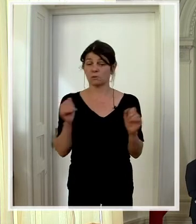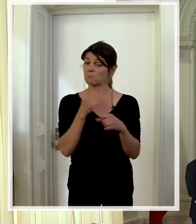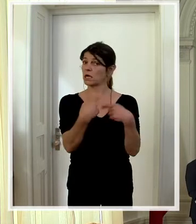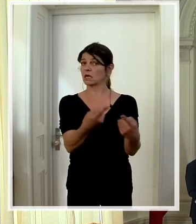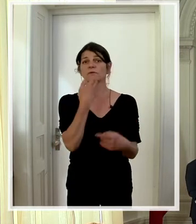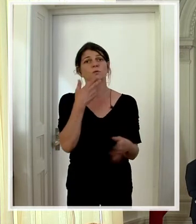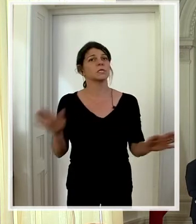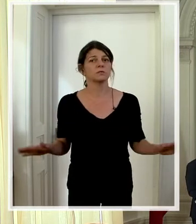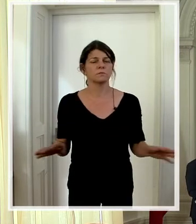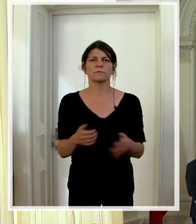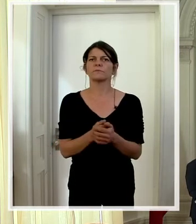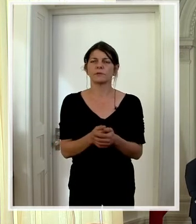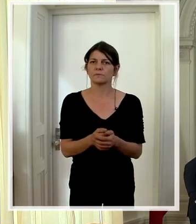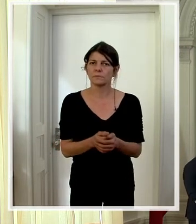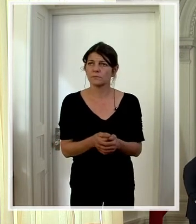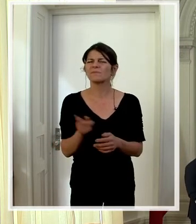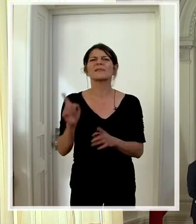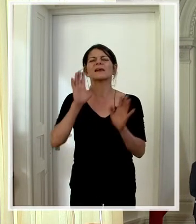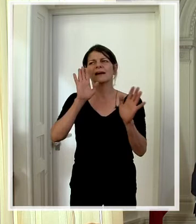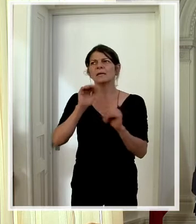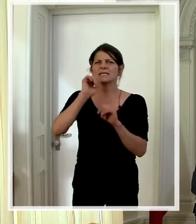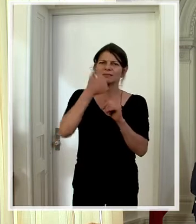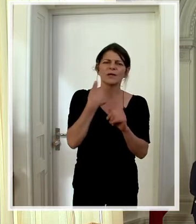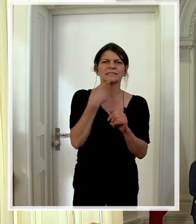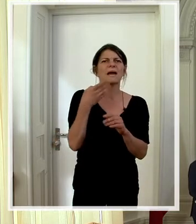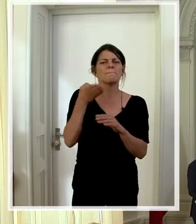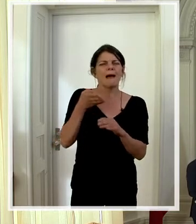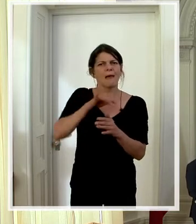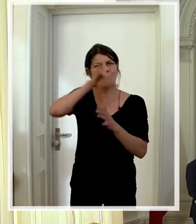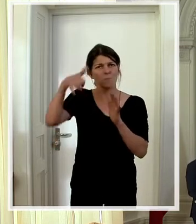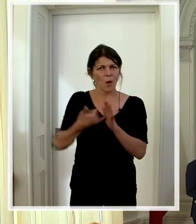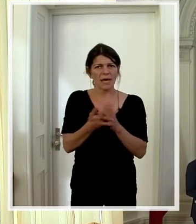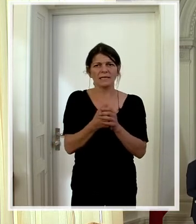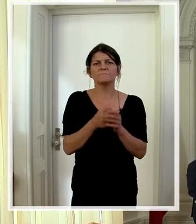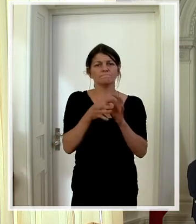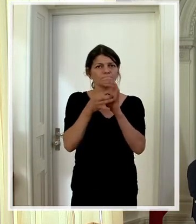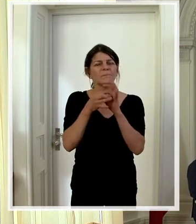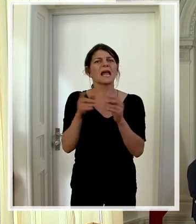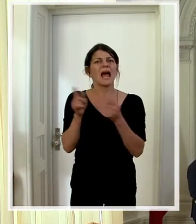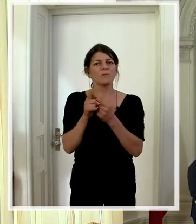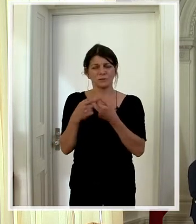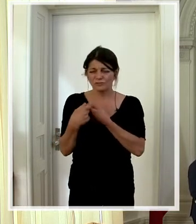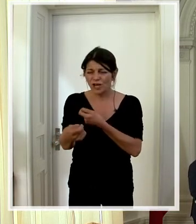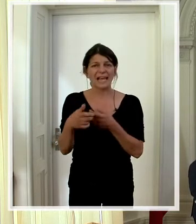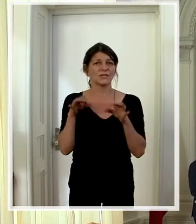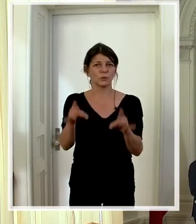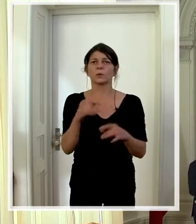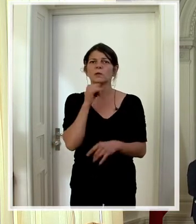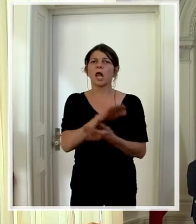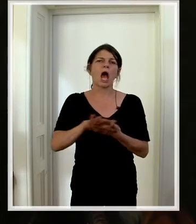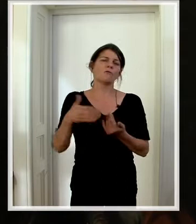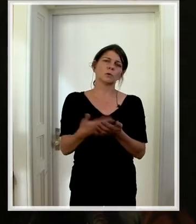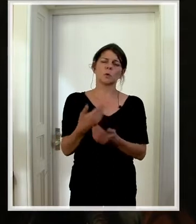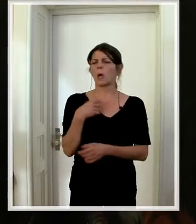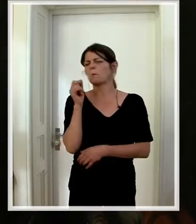wollt. Daniel Riesch. Also zuerst einmal ist zu sagen, ein Bahnprojekt hat natürlich auch mit einer Schliessung von der Strecke zu tun. Das ist nicht einfach quasi, wir machen